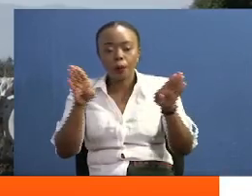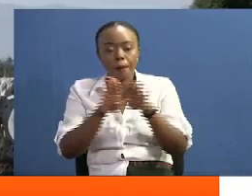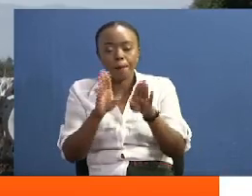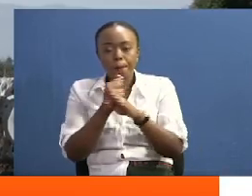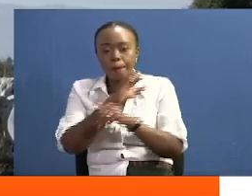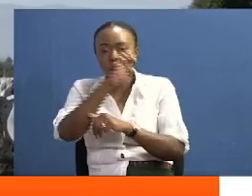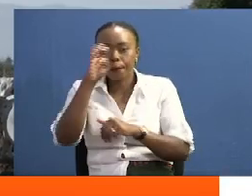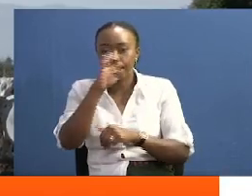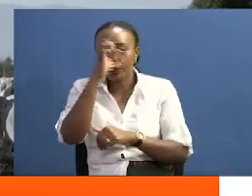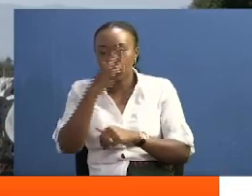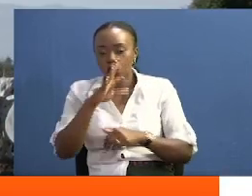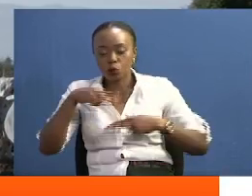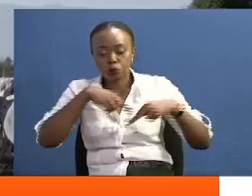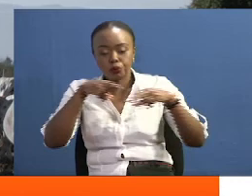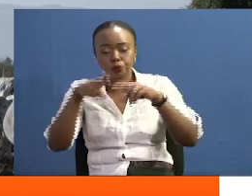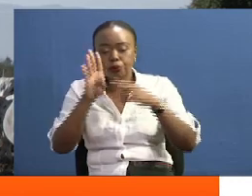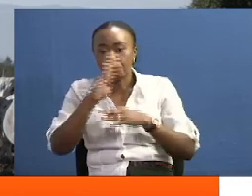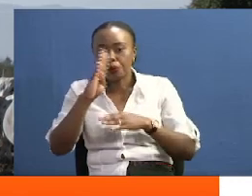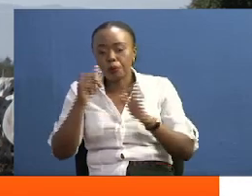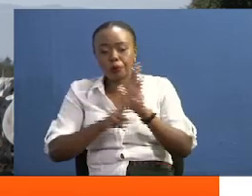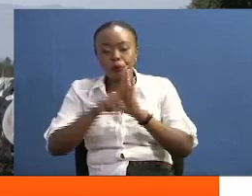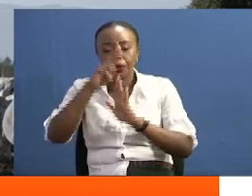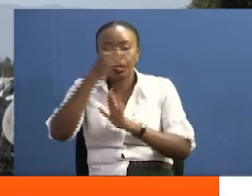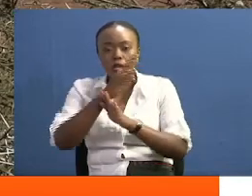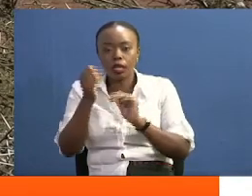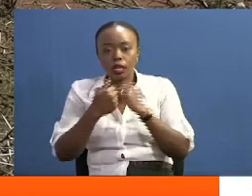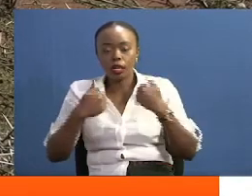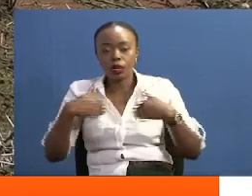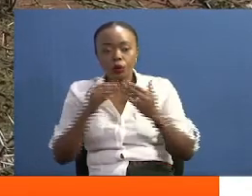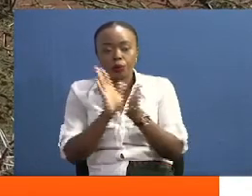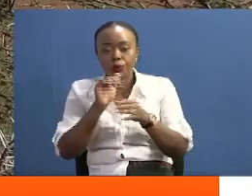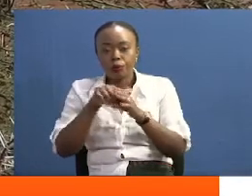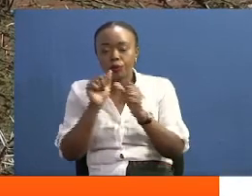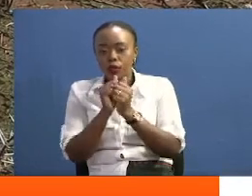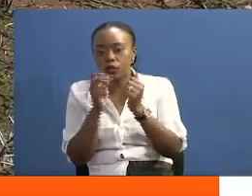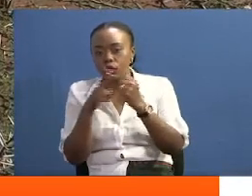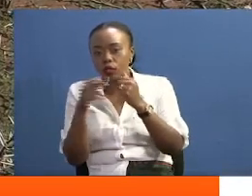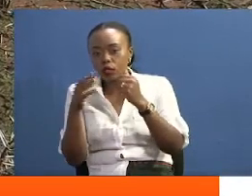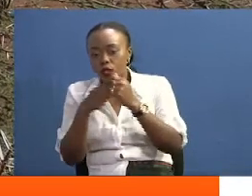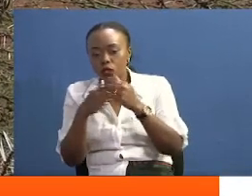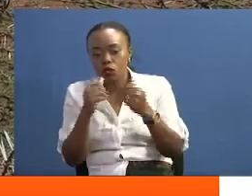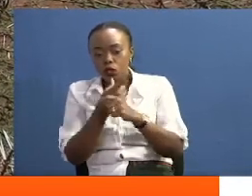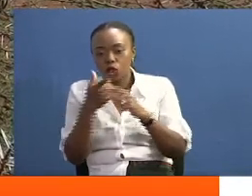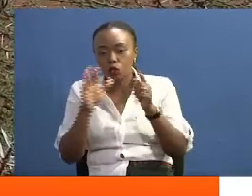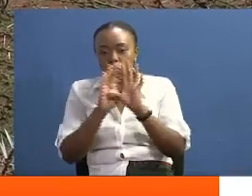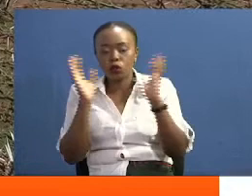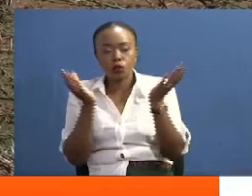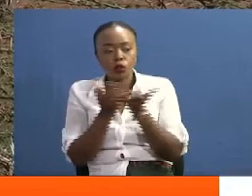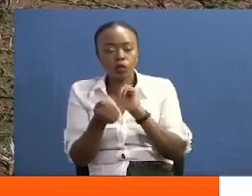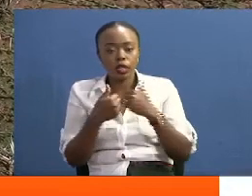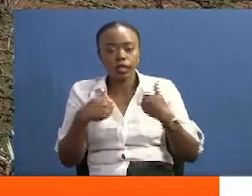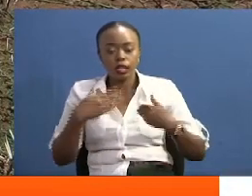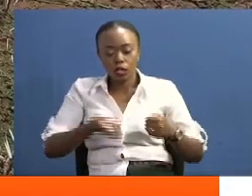wa mashariki mwa ziwa Baringo, ikiwa juu ya hekta 14,000 za ardhi ya jamii